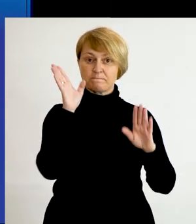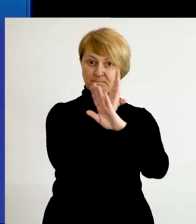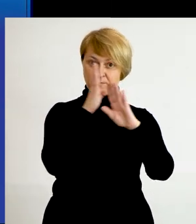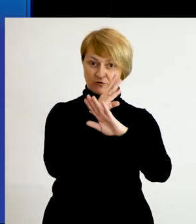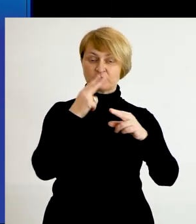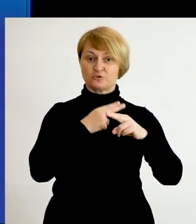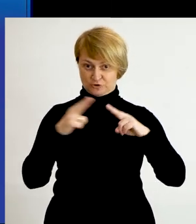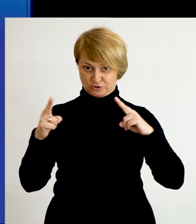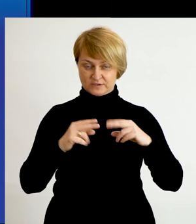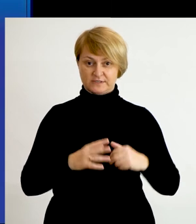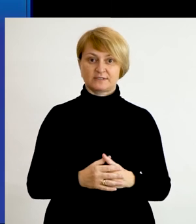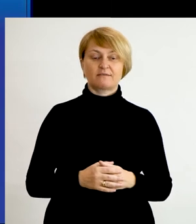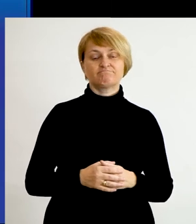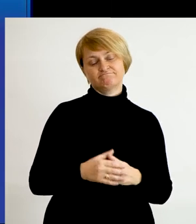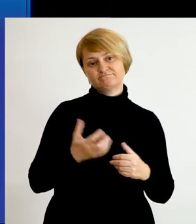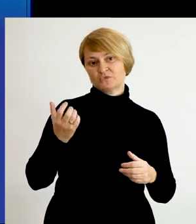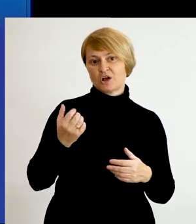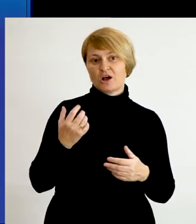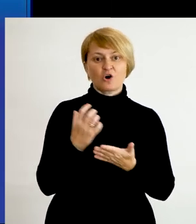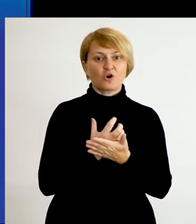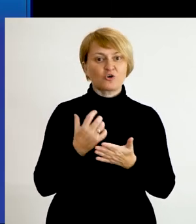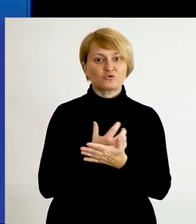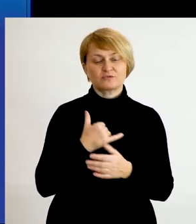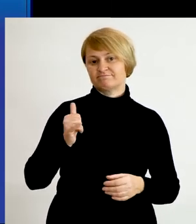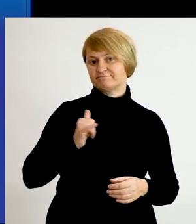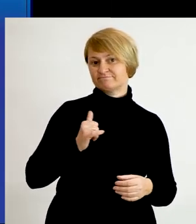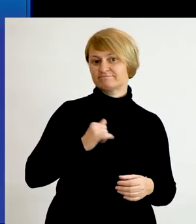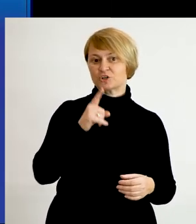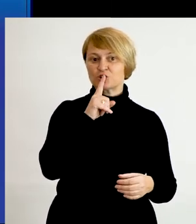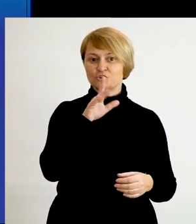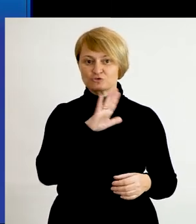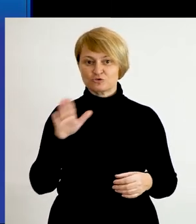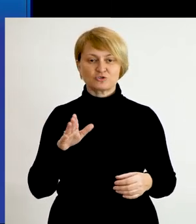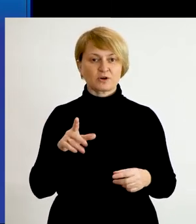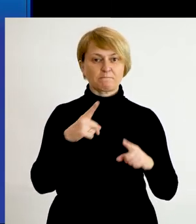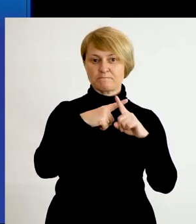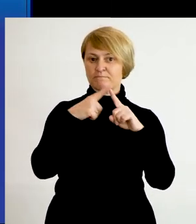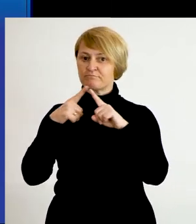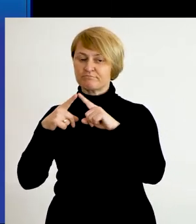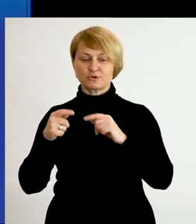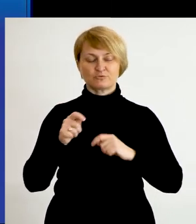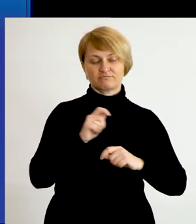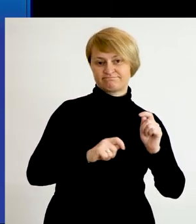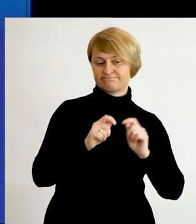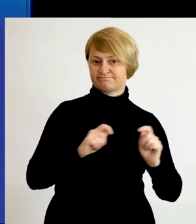tym komfort korzystania, cisza, to są zalety takiego